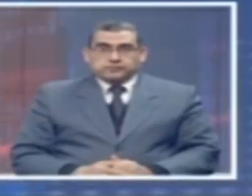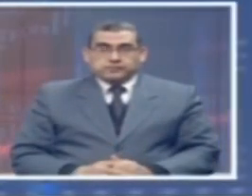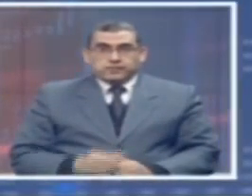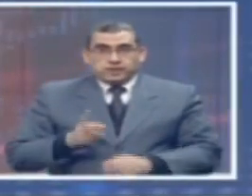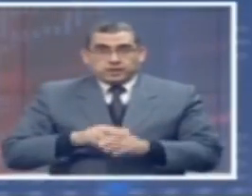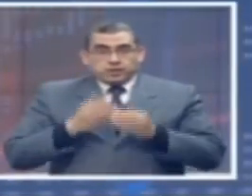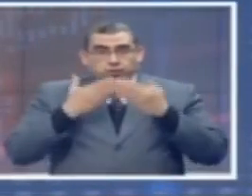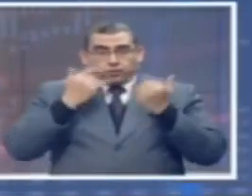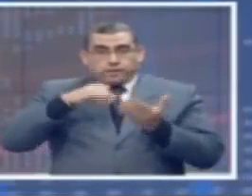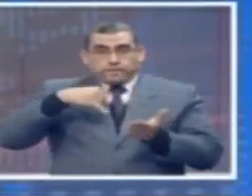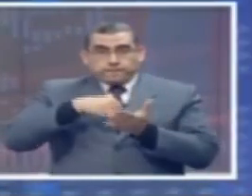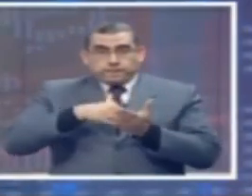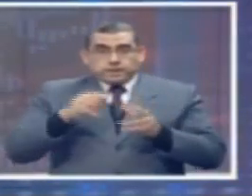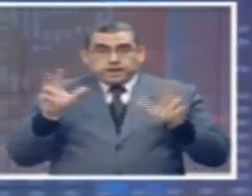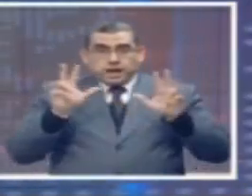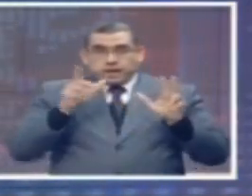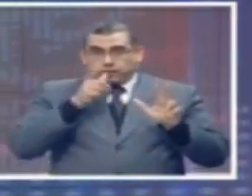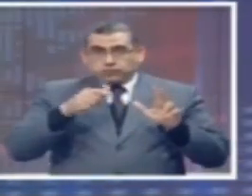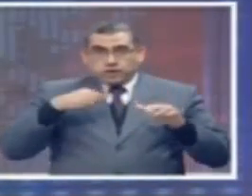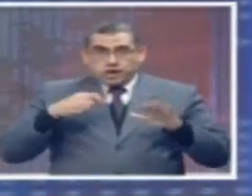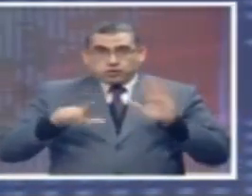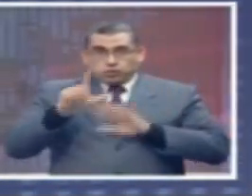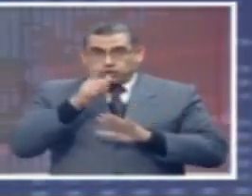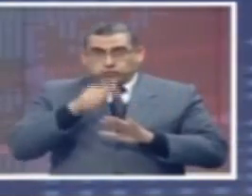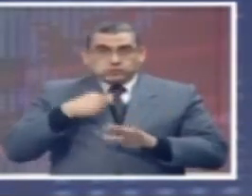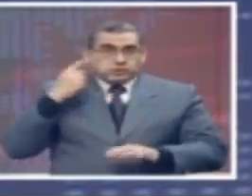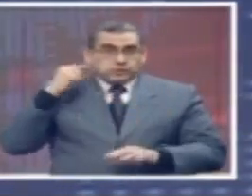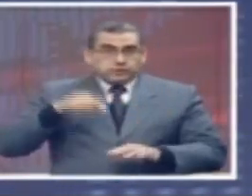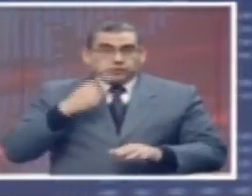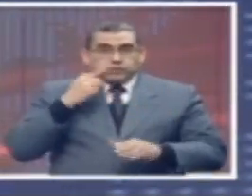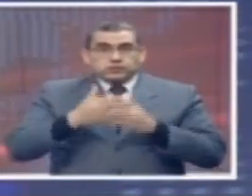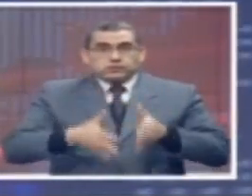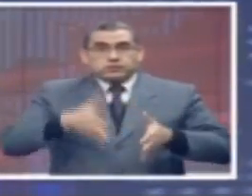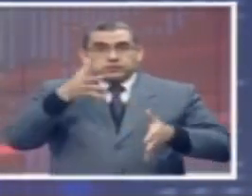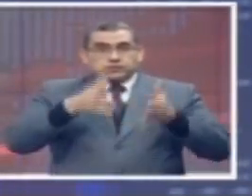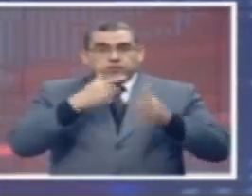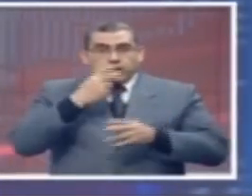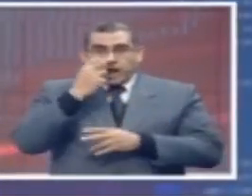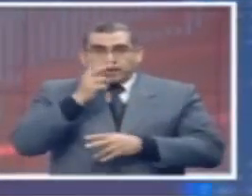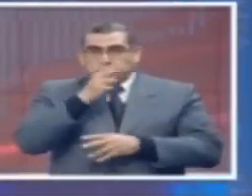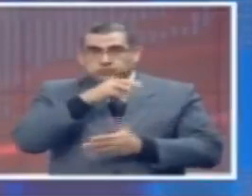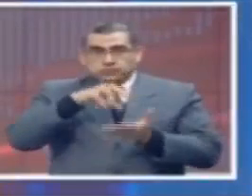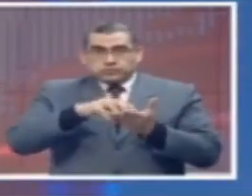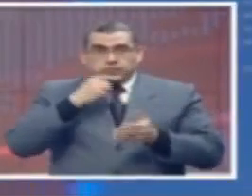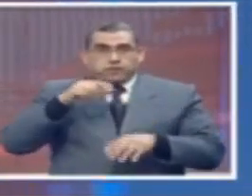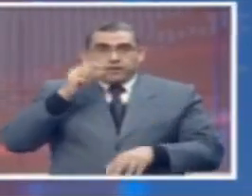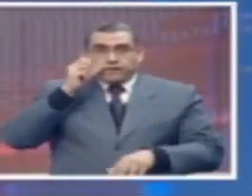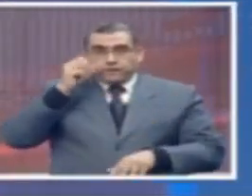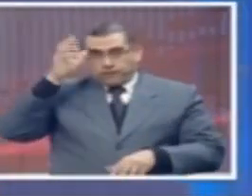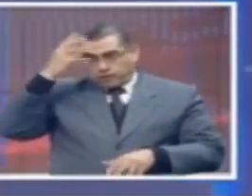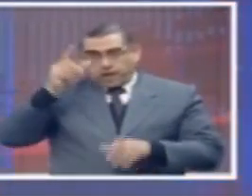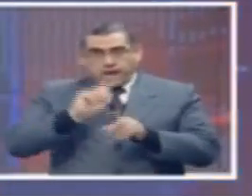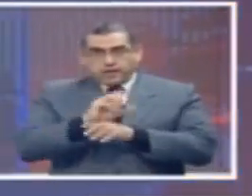كما نفى المركز الإعلامي لمجلس الوزراء ما تردد عن إخلاء العقارات التراثية بمنطقة وسط البلد